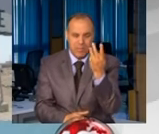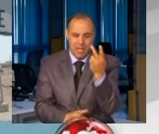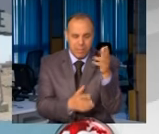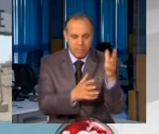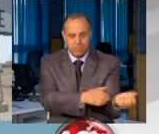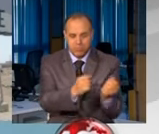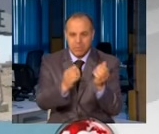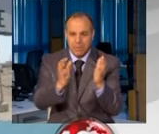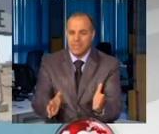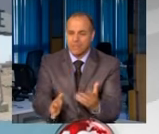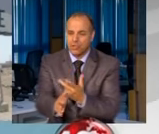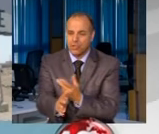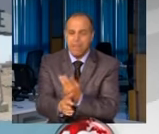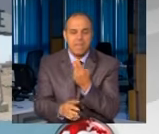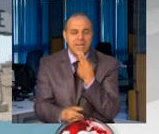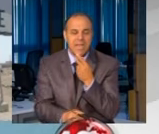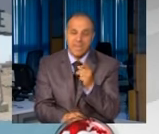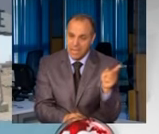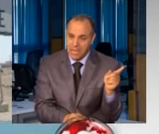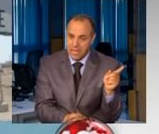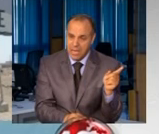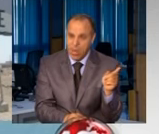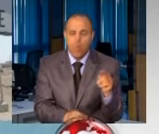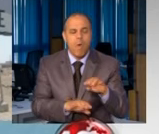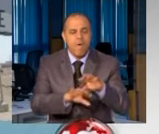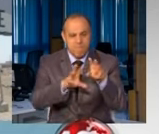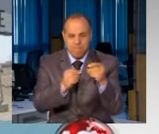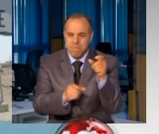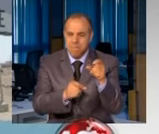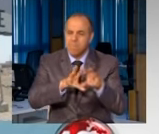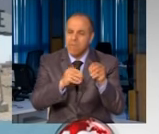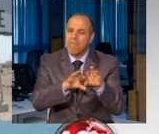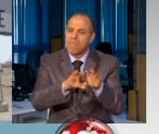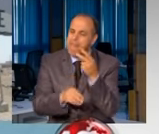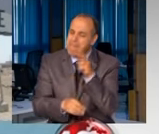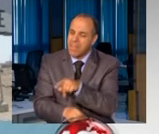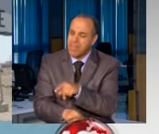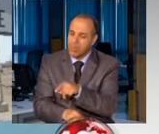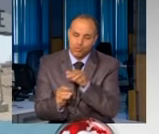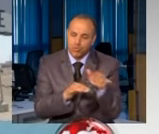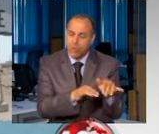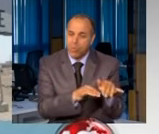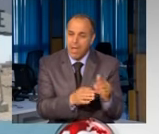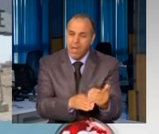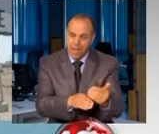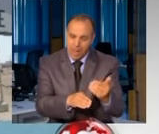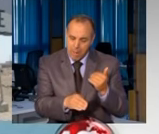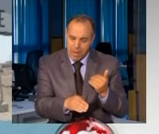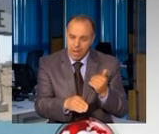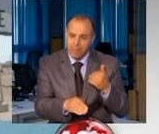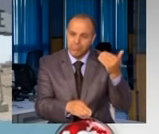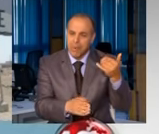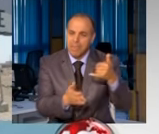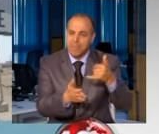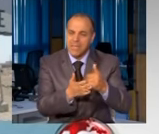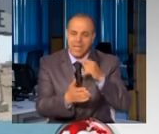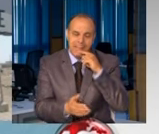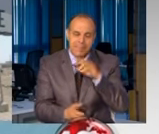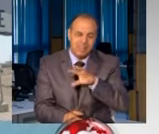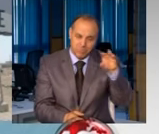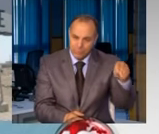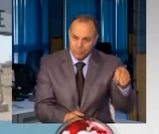إلى المستشفى الجهوي ببنغردان، أين تجمع عدد مهم من عائلاتهم قبل نقلهم فيما بعد إلى مدينة